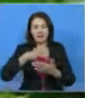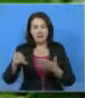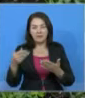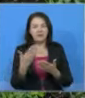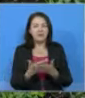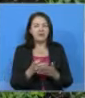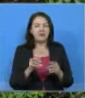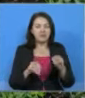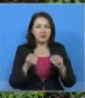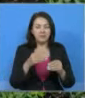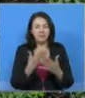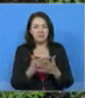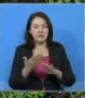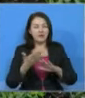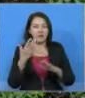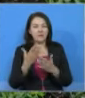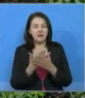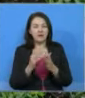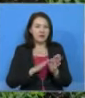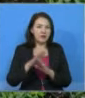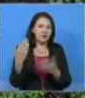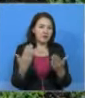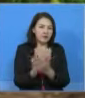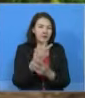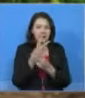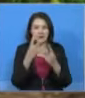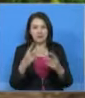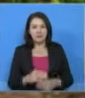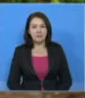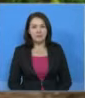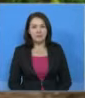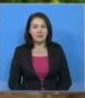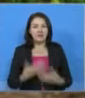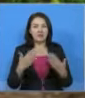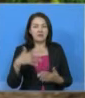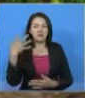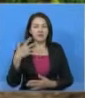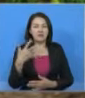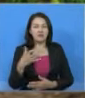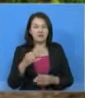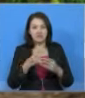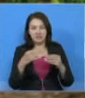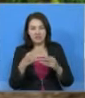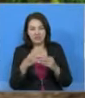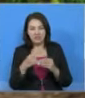Бұл тұқымнан өнім алуға дейінгі жүйенің түгел жаңарғанын көрсетеді. Биыл енді 55 гектар картоп